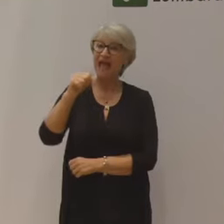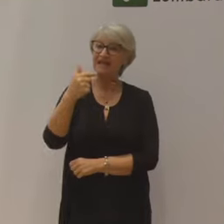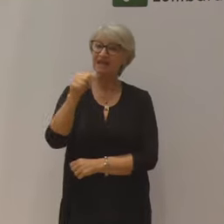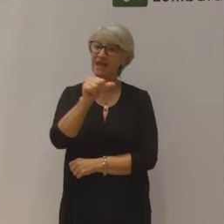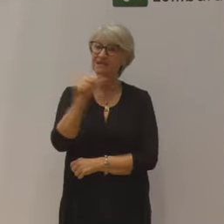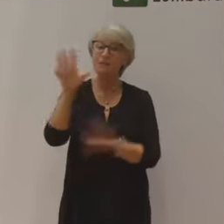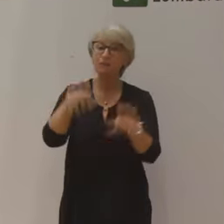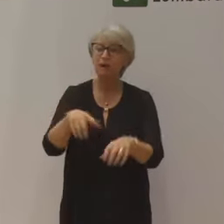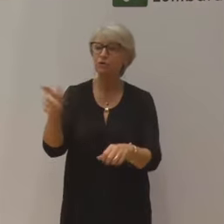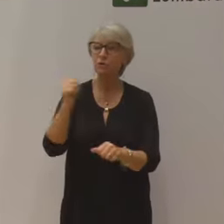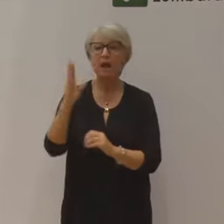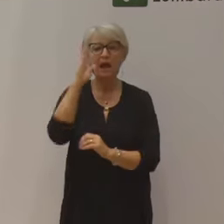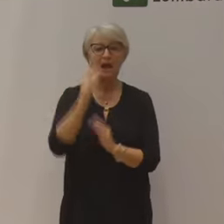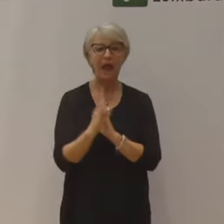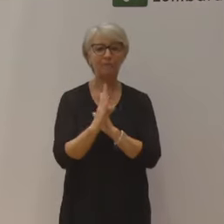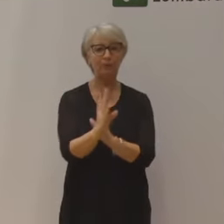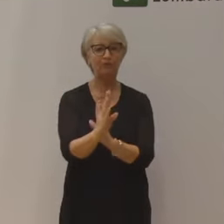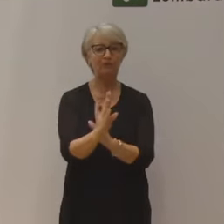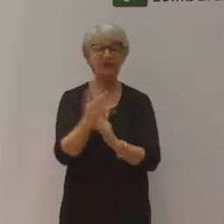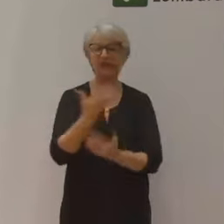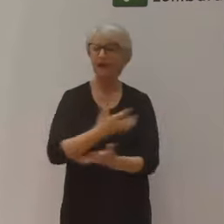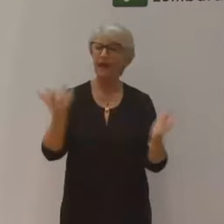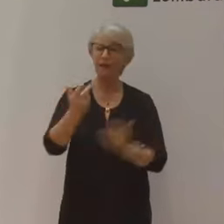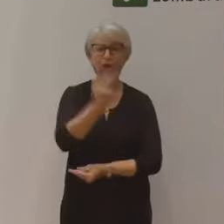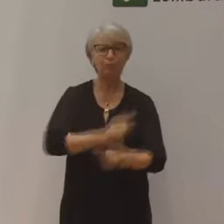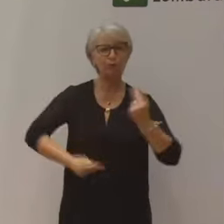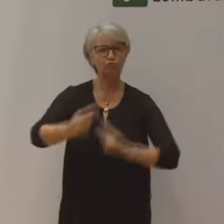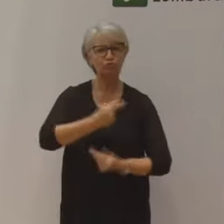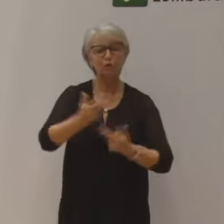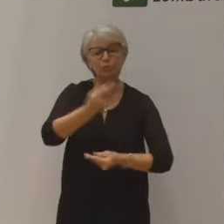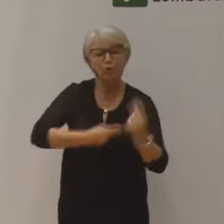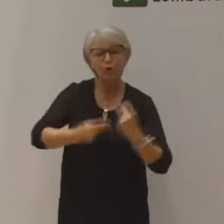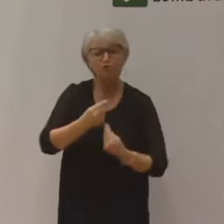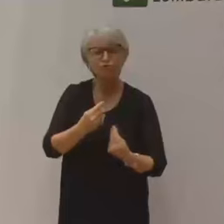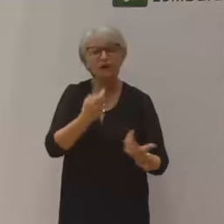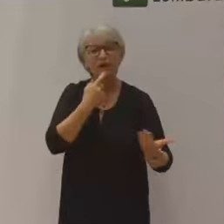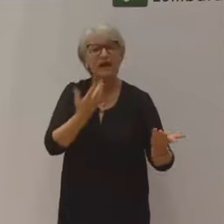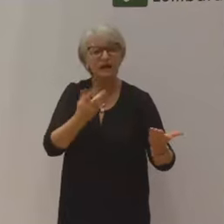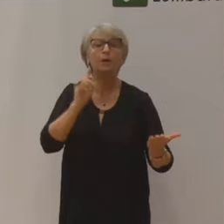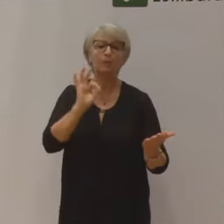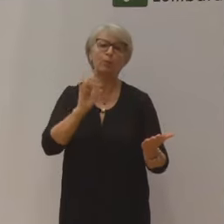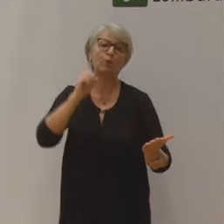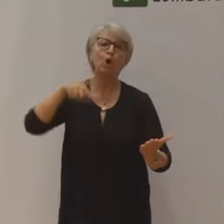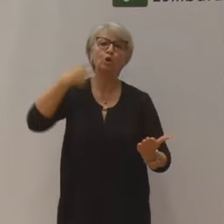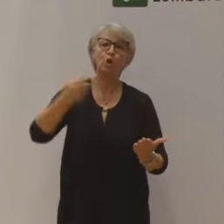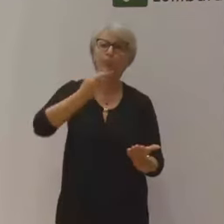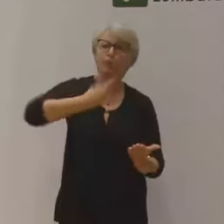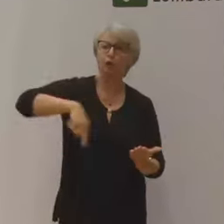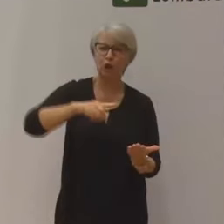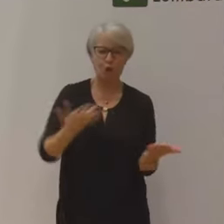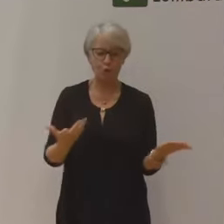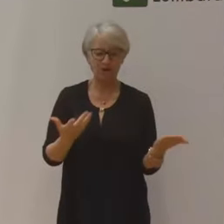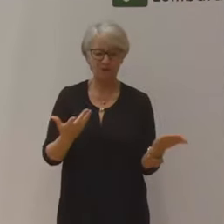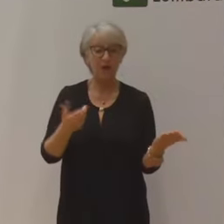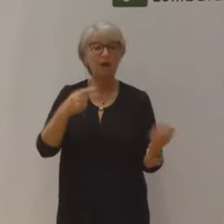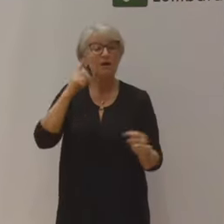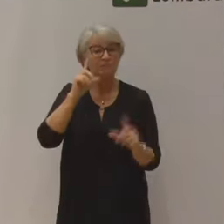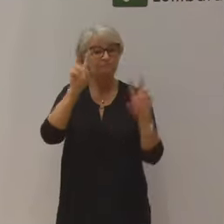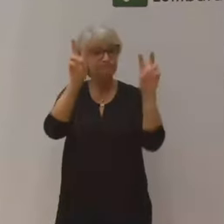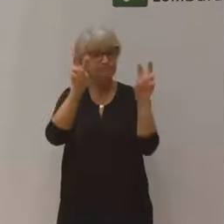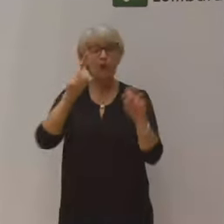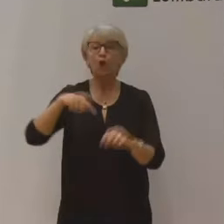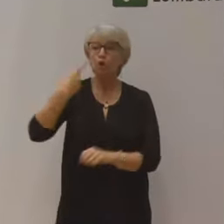Brescia è il nostro capofila in un grande progetto, un progetto che si rivolge proprio al dopo di noi. Siccome questo dopo di noi, no?